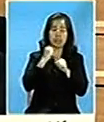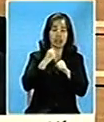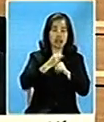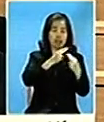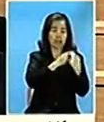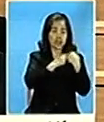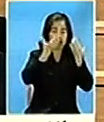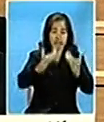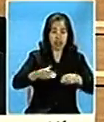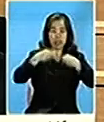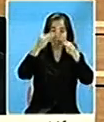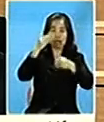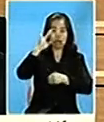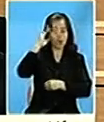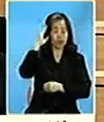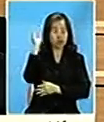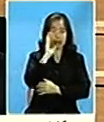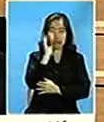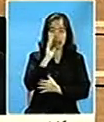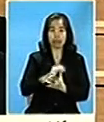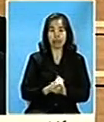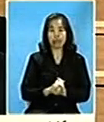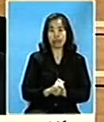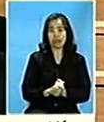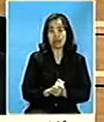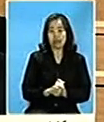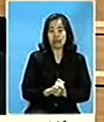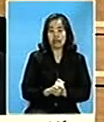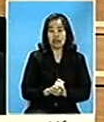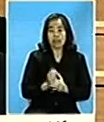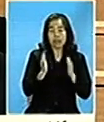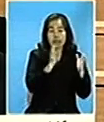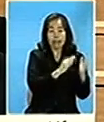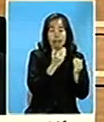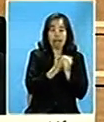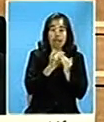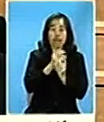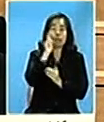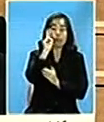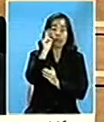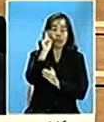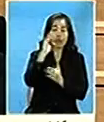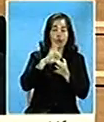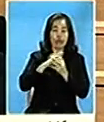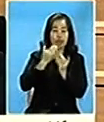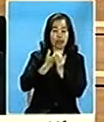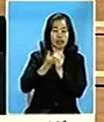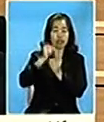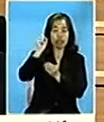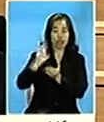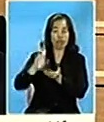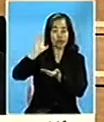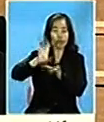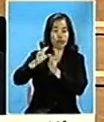ให้กับผู้ประกอบการจนเกินสมควรครับท่านประธานสำหรับเงินกู้เพื่อชดเชยการขาดดุลงบประมาณในปี56นะ